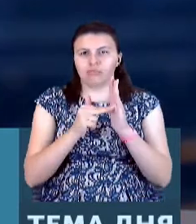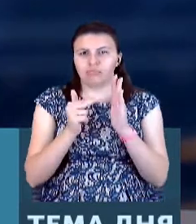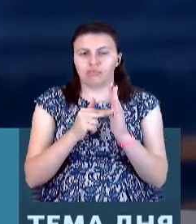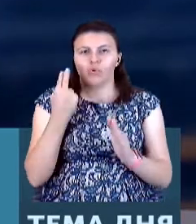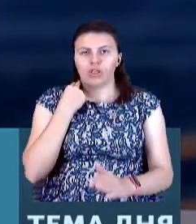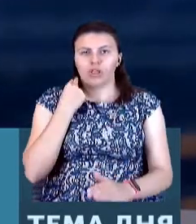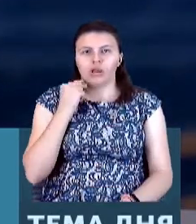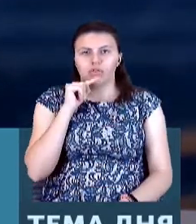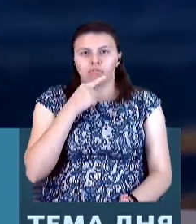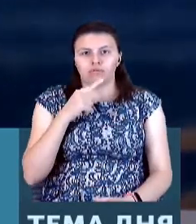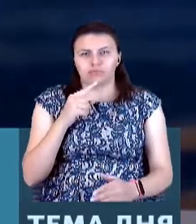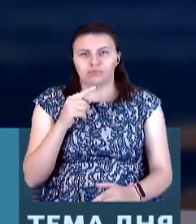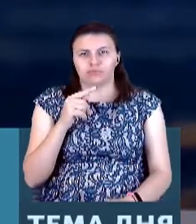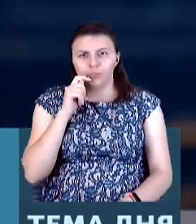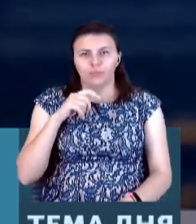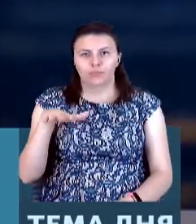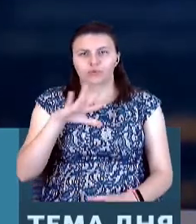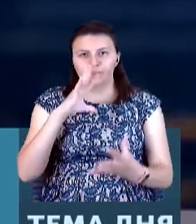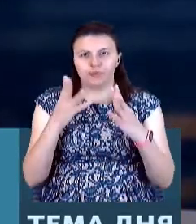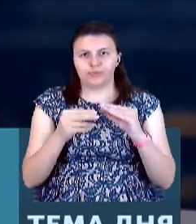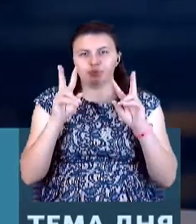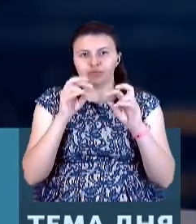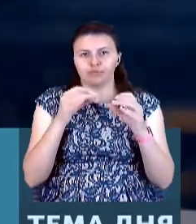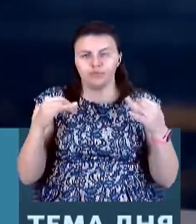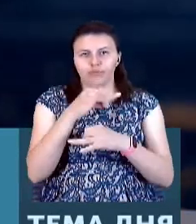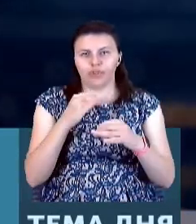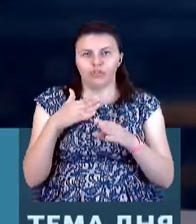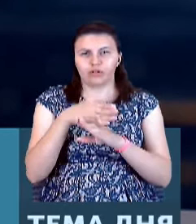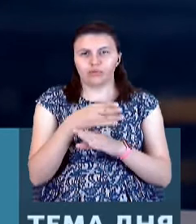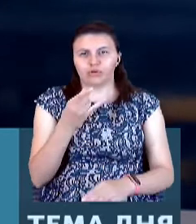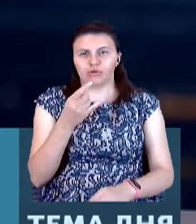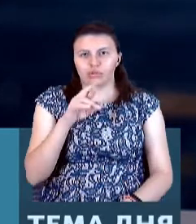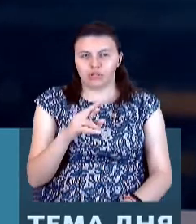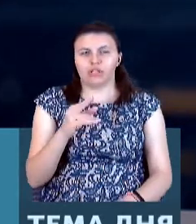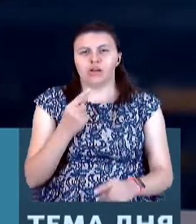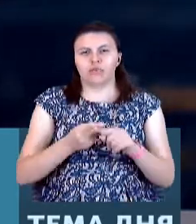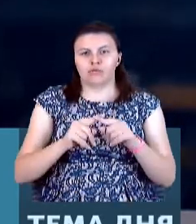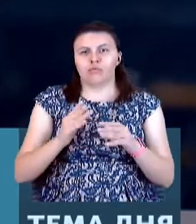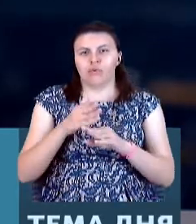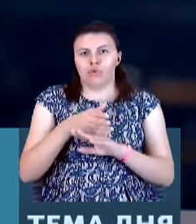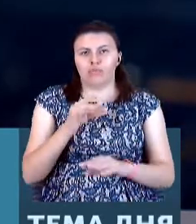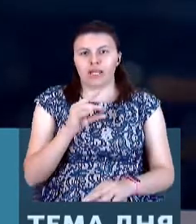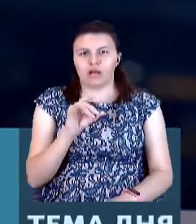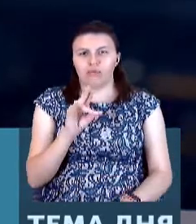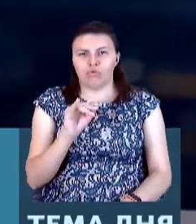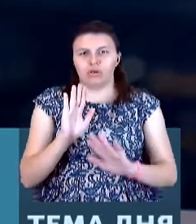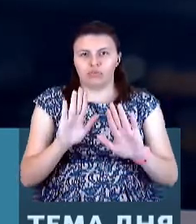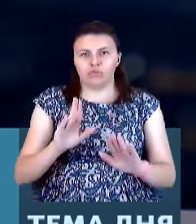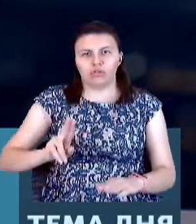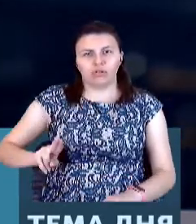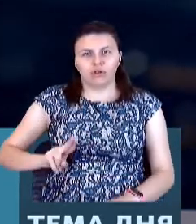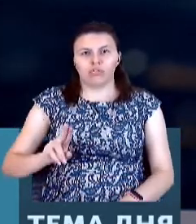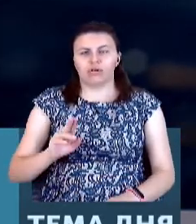та економіці країни загалом. Тему обговорюємо разом з гостями цієї студії. Ними сьогодні стануть Марія Рибко, заступниця директора